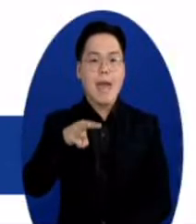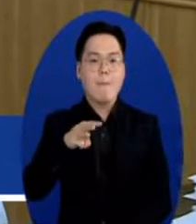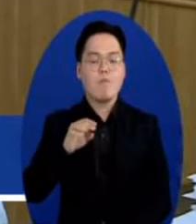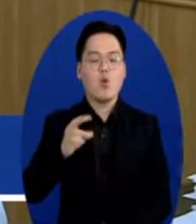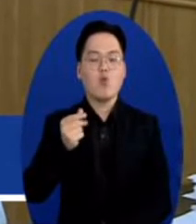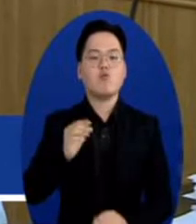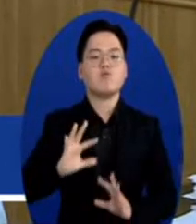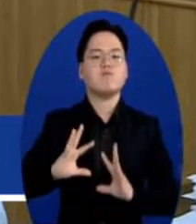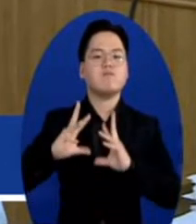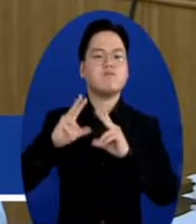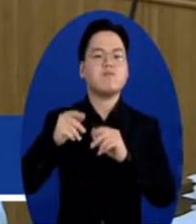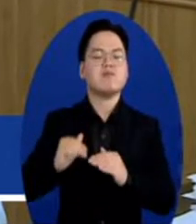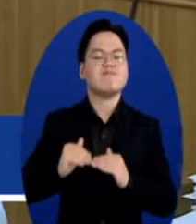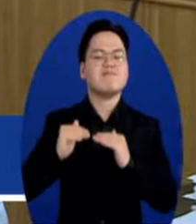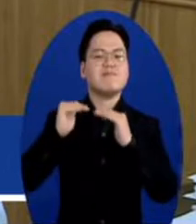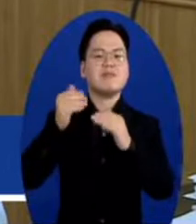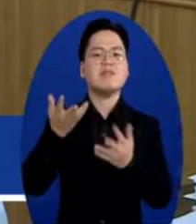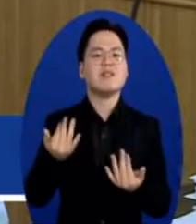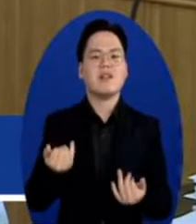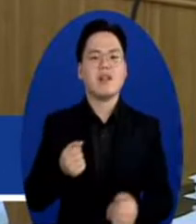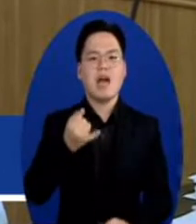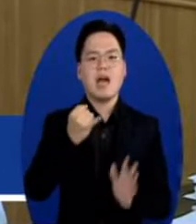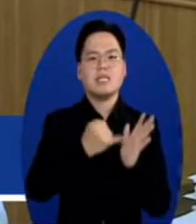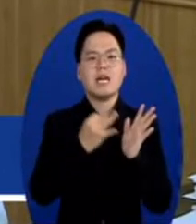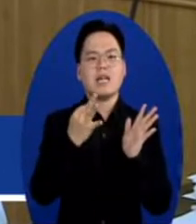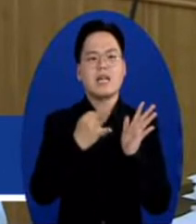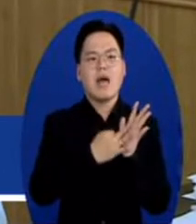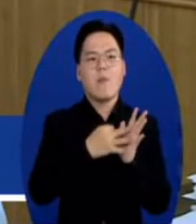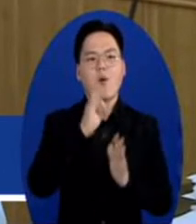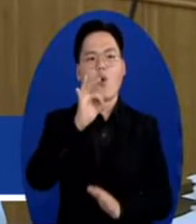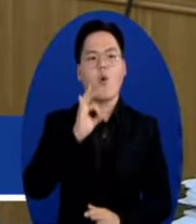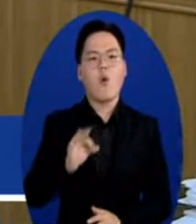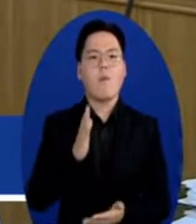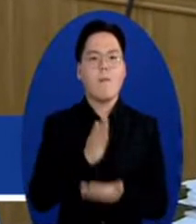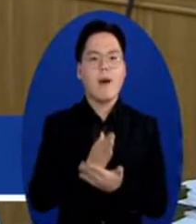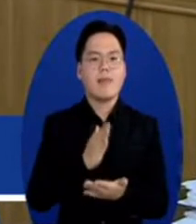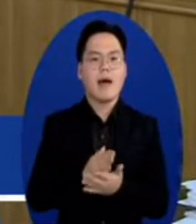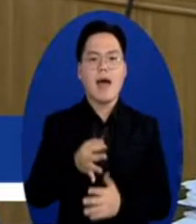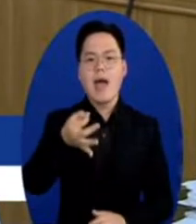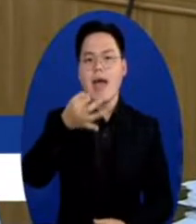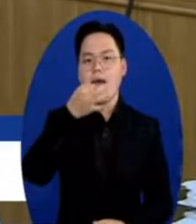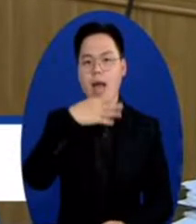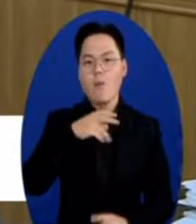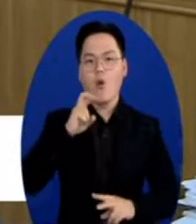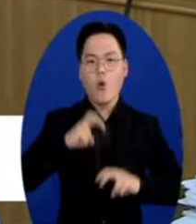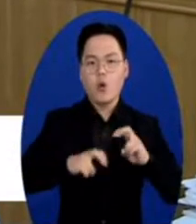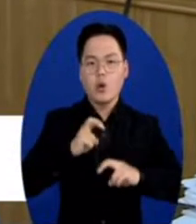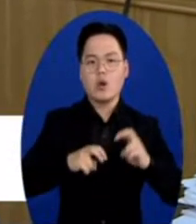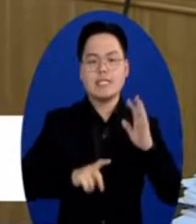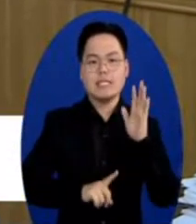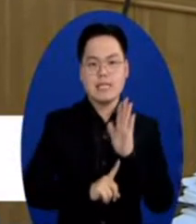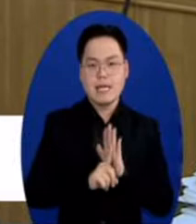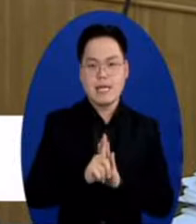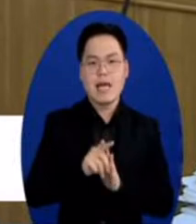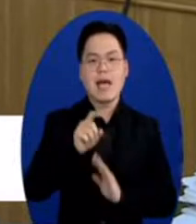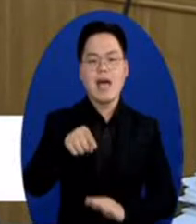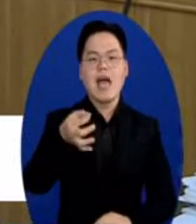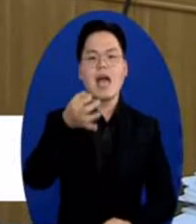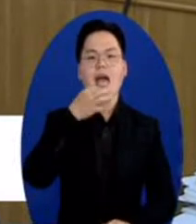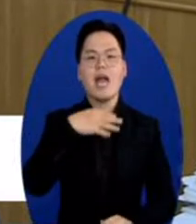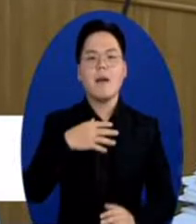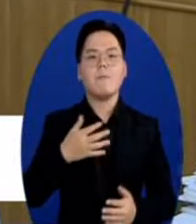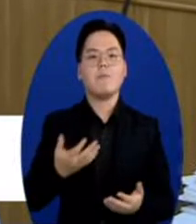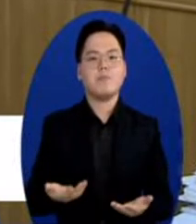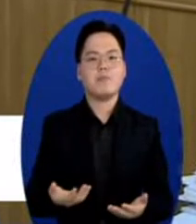вэ гэдээ аваад үзэхэд бол дунджаар нэг 68% орчим байна гэсэн ийм судалгаа гарч ирсэн байна. Эмийг бол үйлдвэрлэхээс нь эхлүүлээд тэр эм